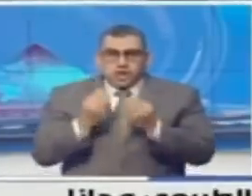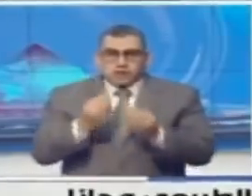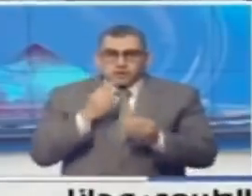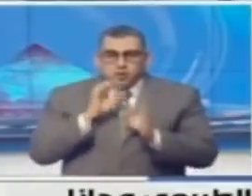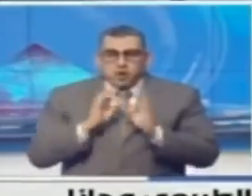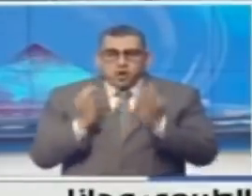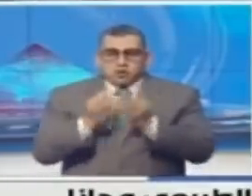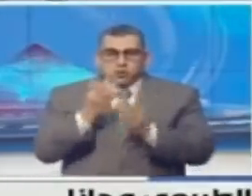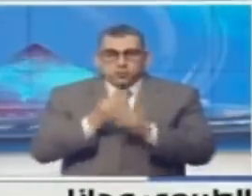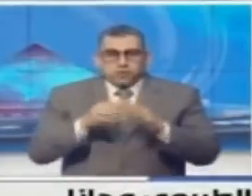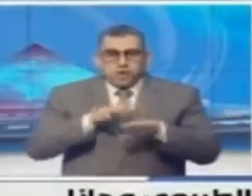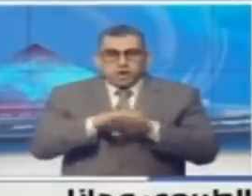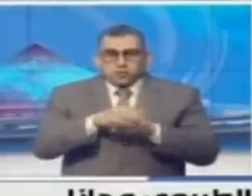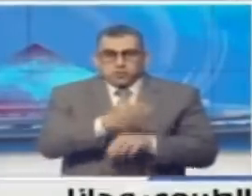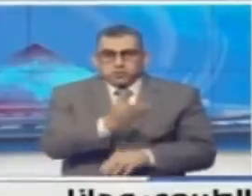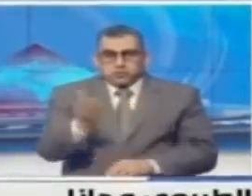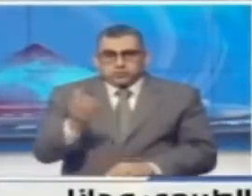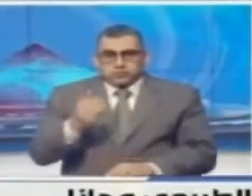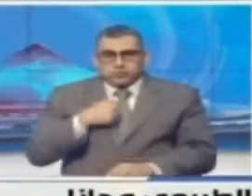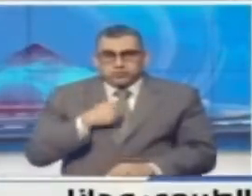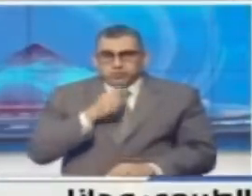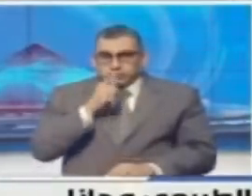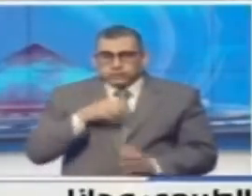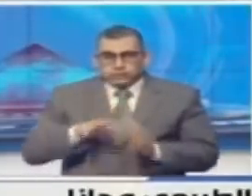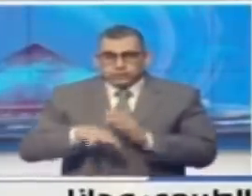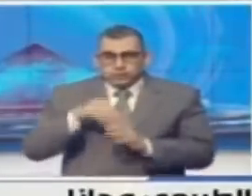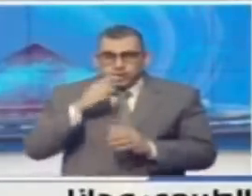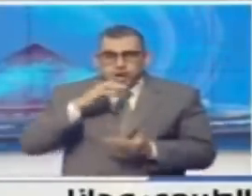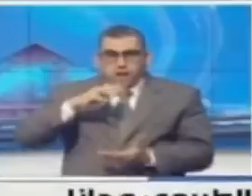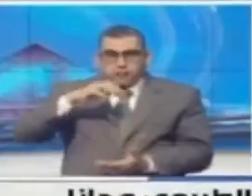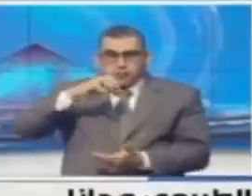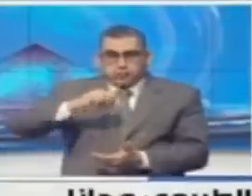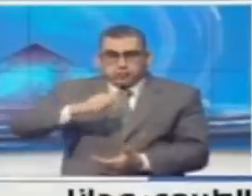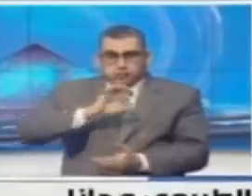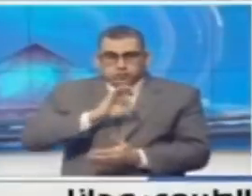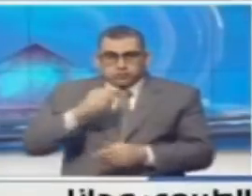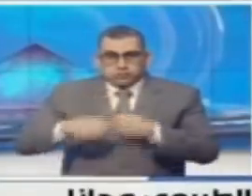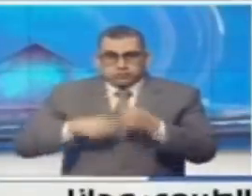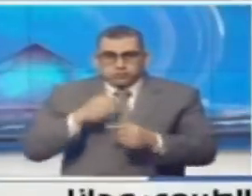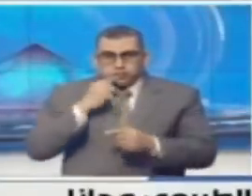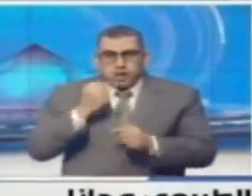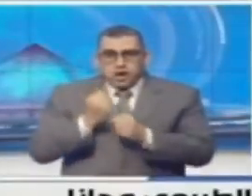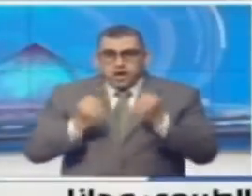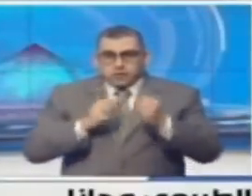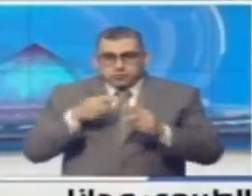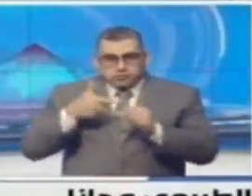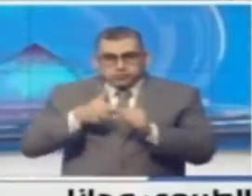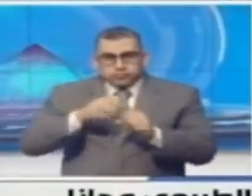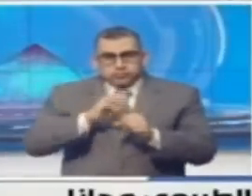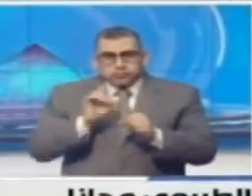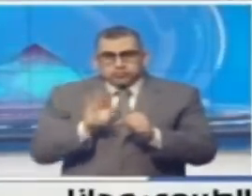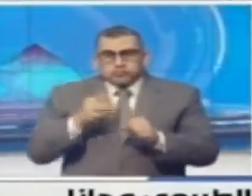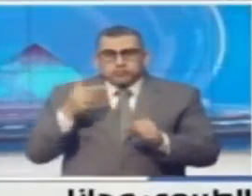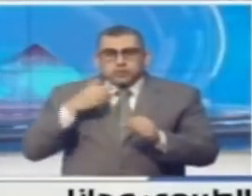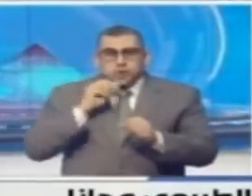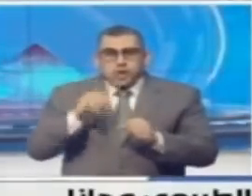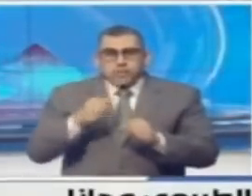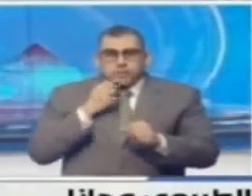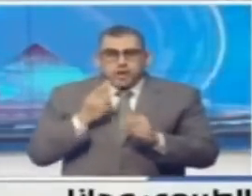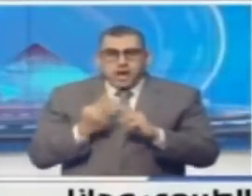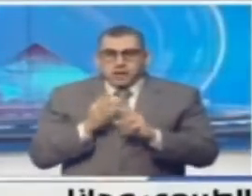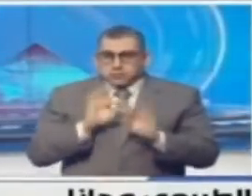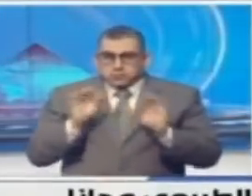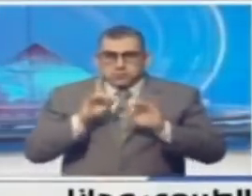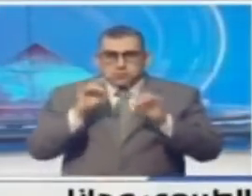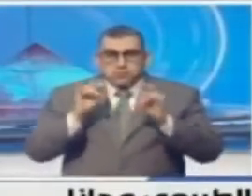أسوان. احنا ركبنا الانبوبة وركبنا دورة العربية كلها وتمام التمام ومية مية،